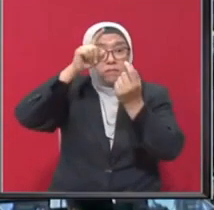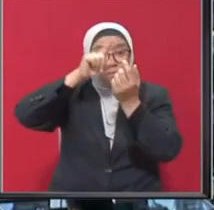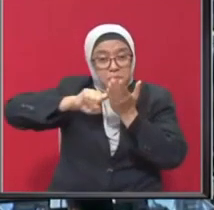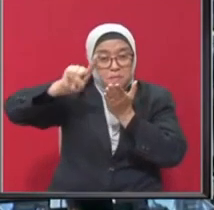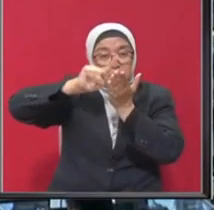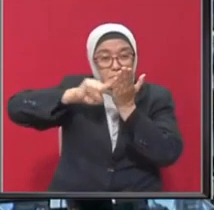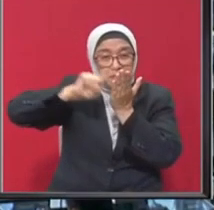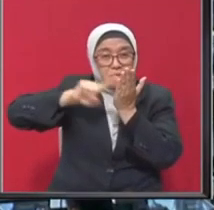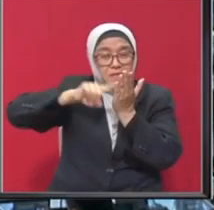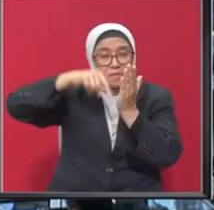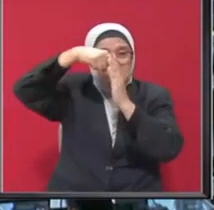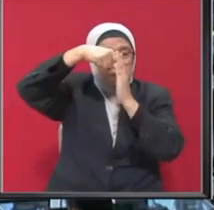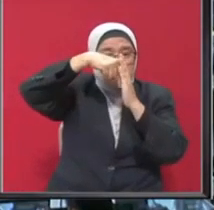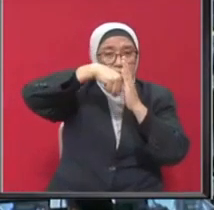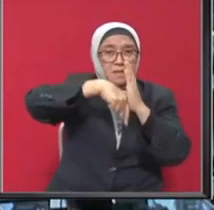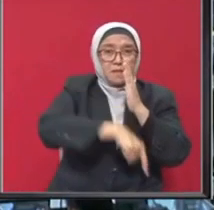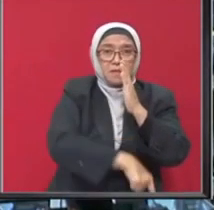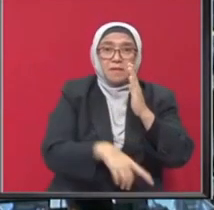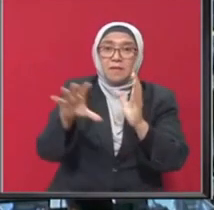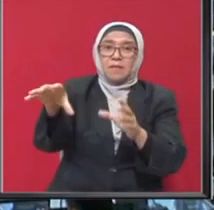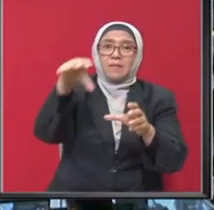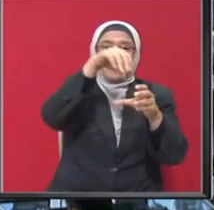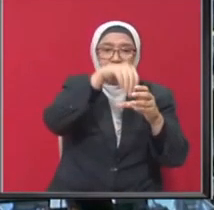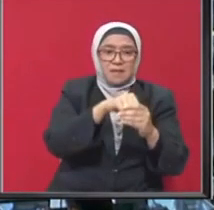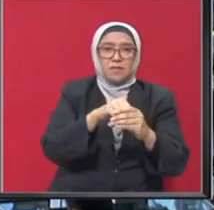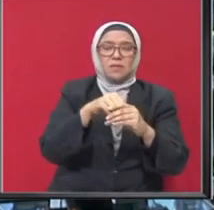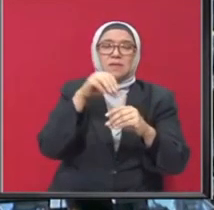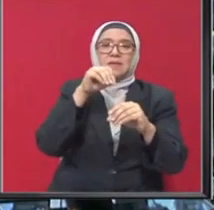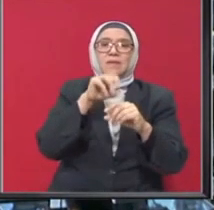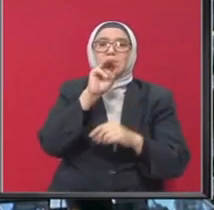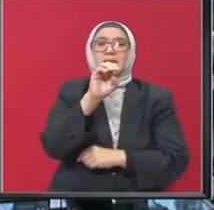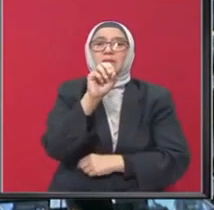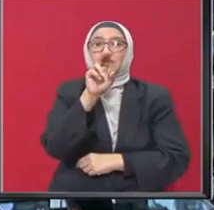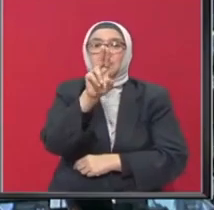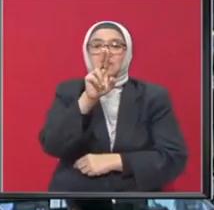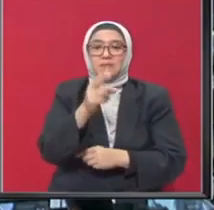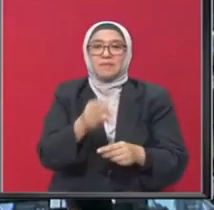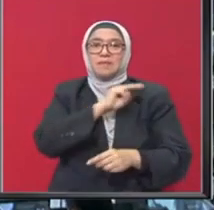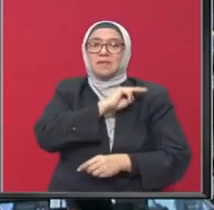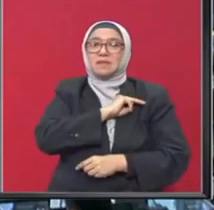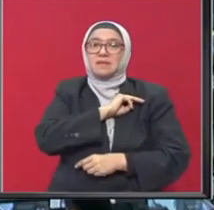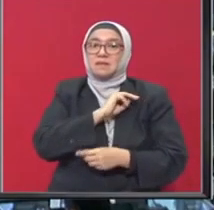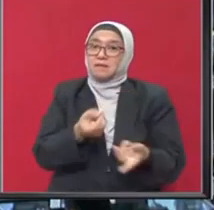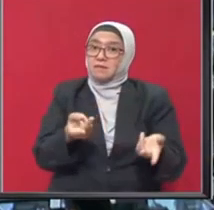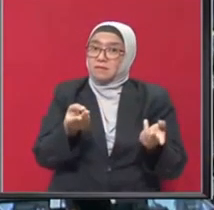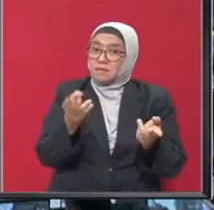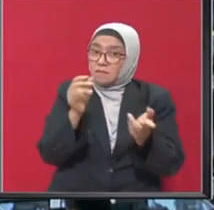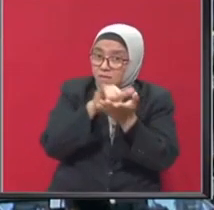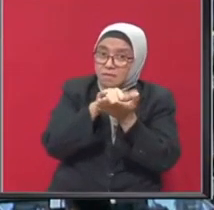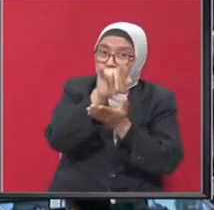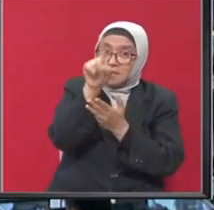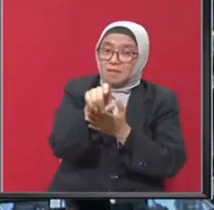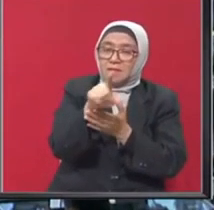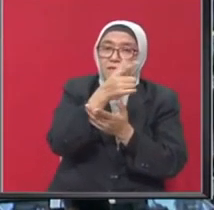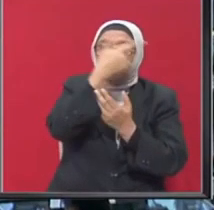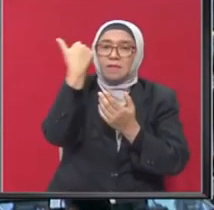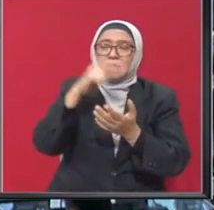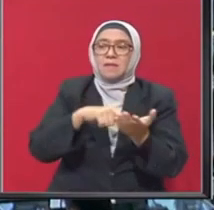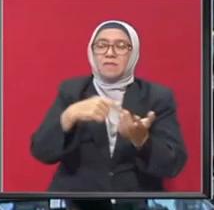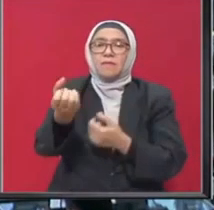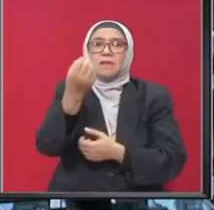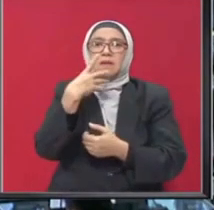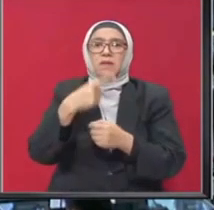dimasukkan dalam memorandum jemaah menteri tersebut Sebab saya ada mendengar bahwa ulasan jabatan pada menteri tidak